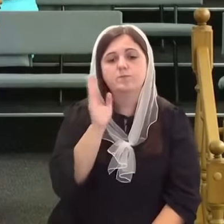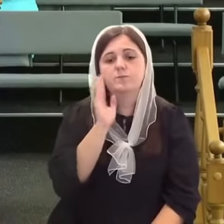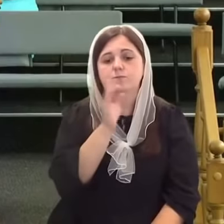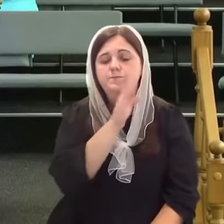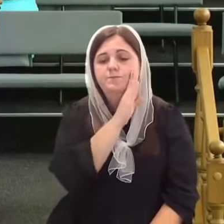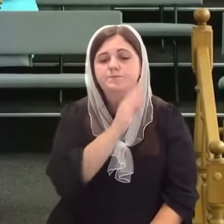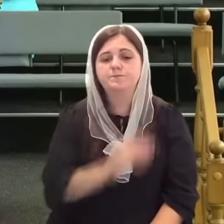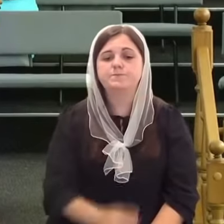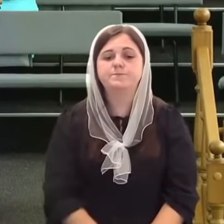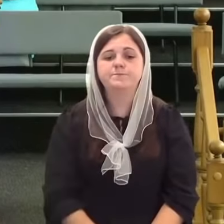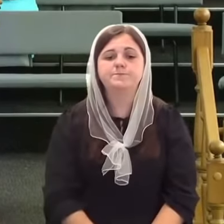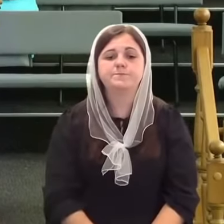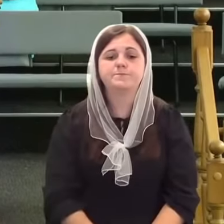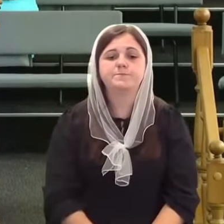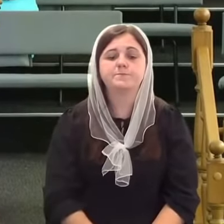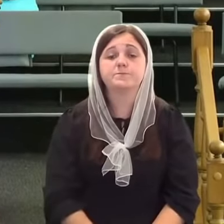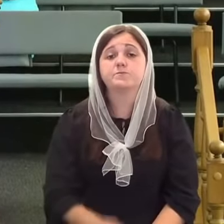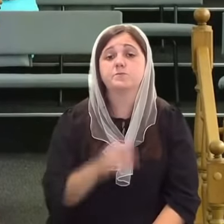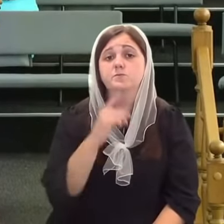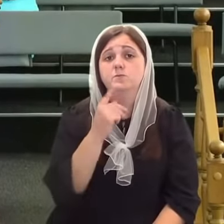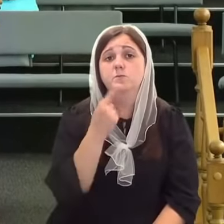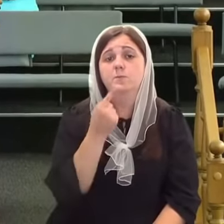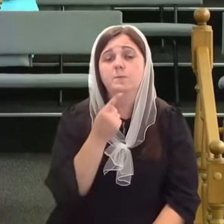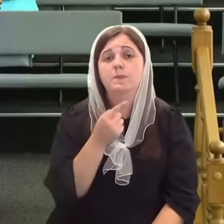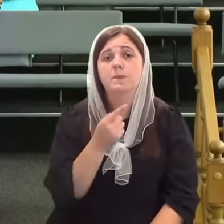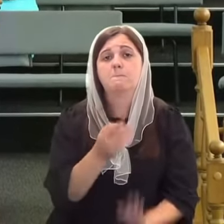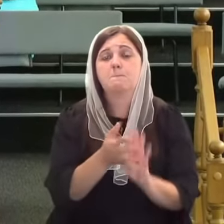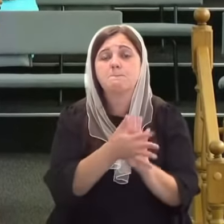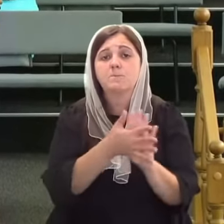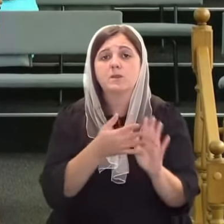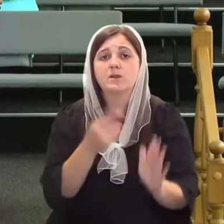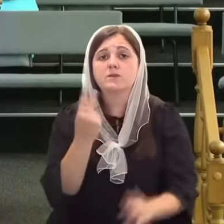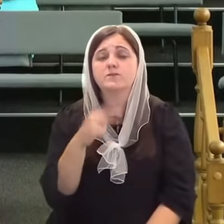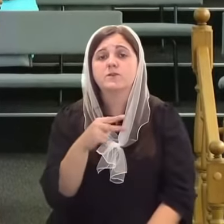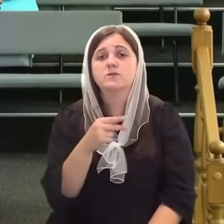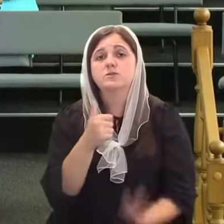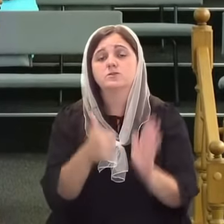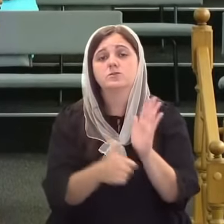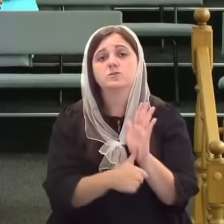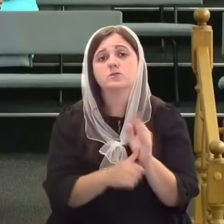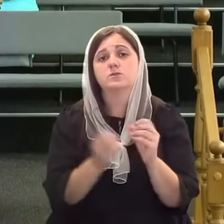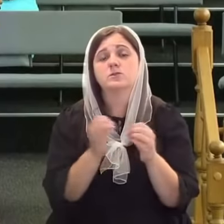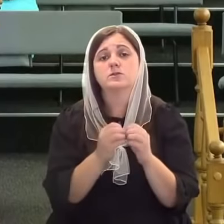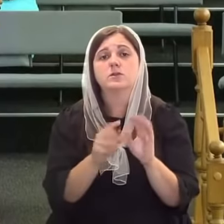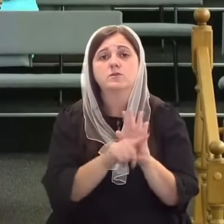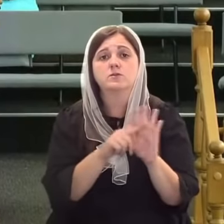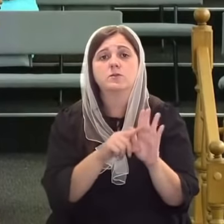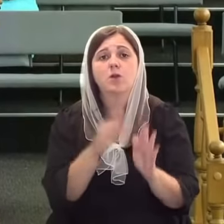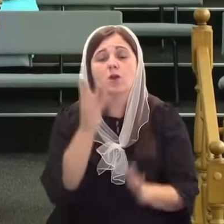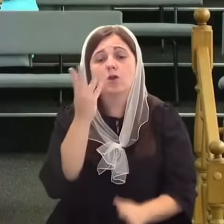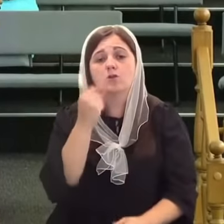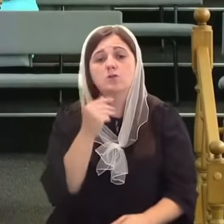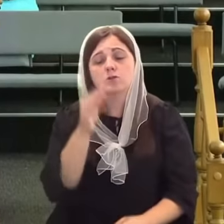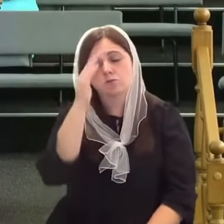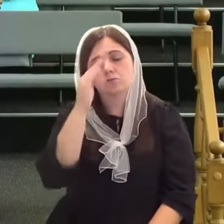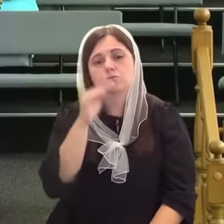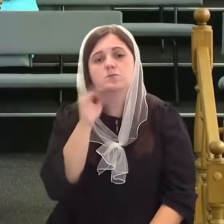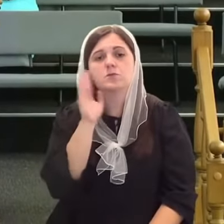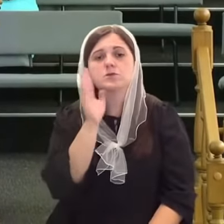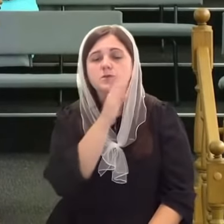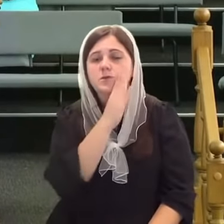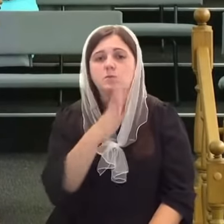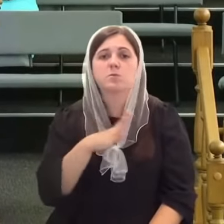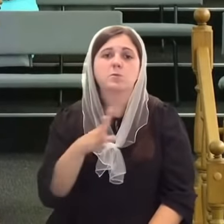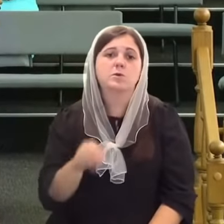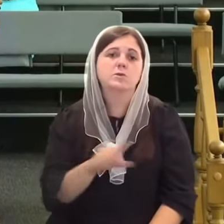ее имя не сказано. Он говорил в Псалме 26, 10 стихе, когда его родители умерли, он сказал такие